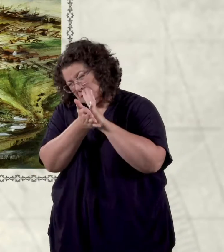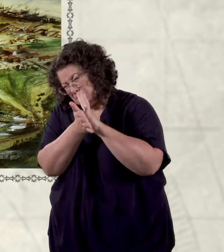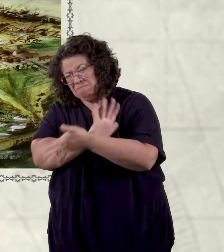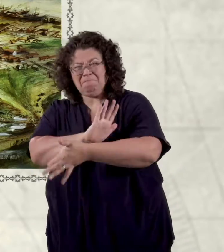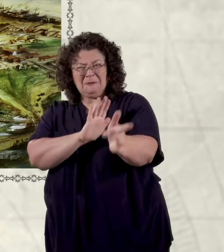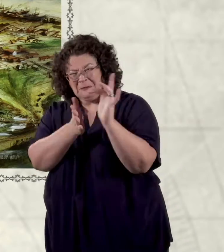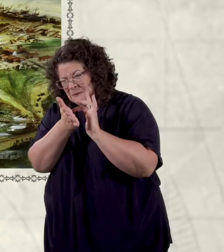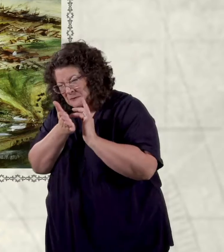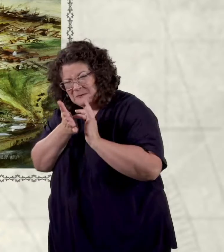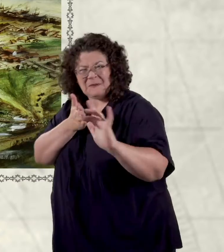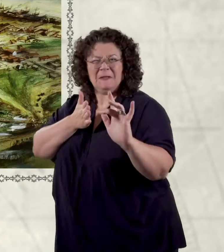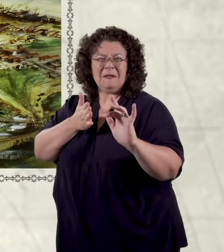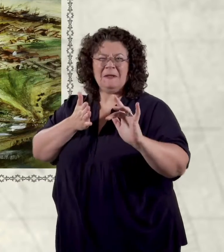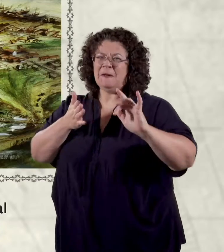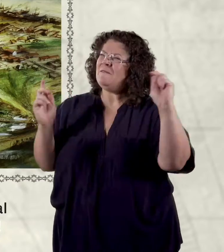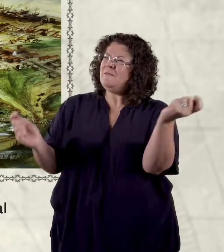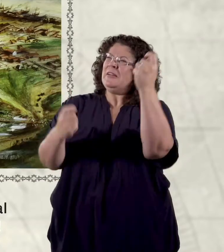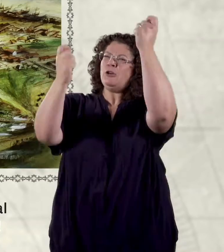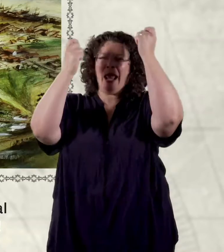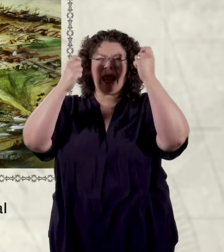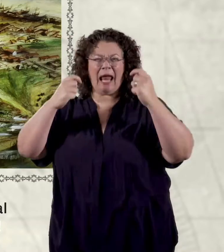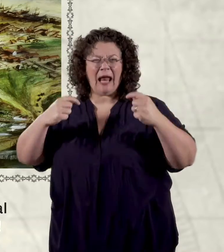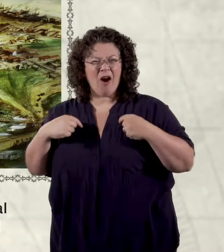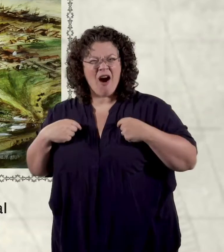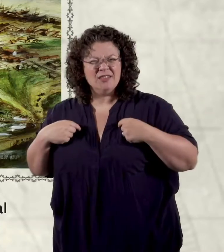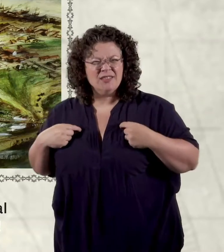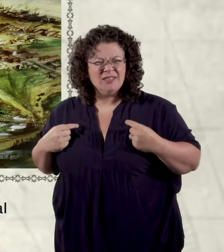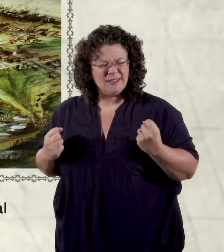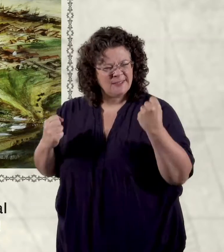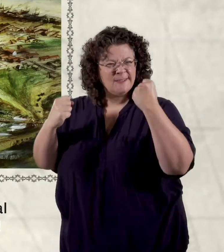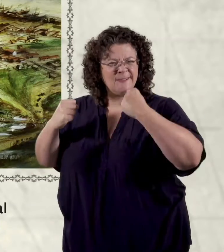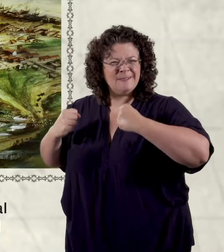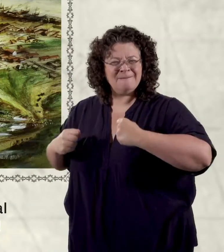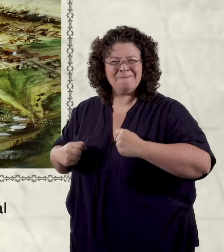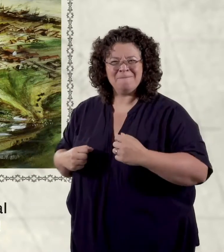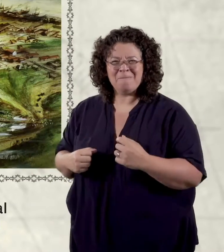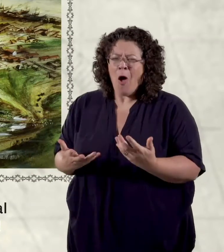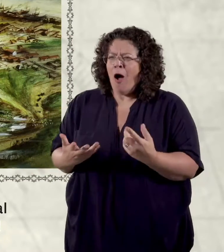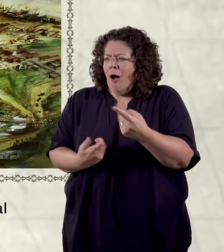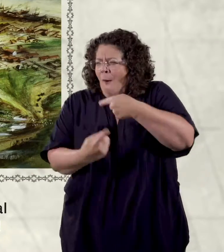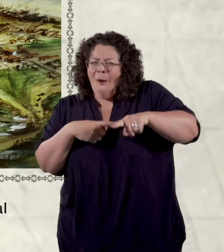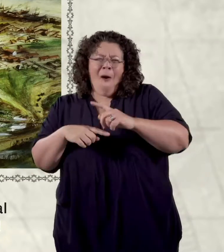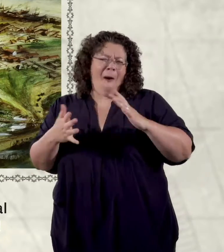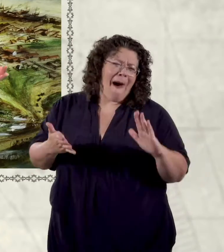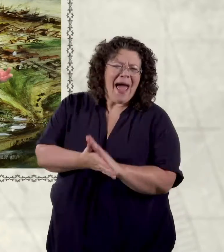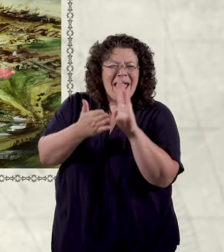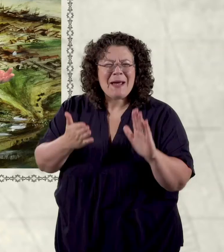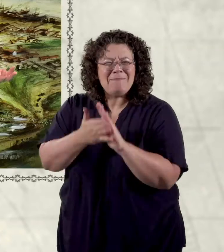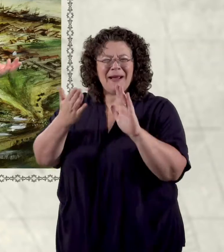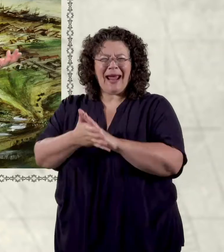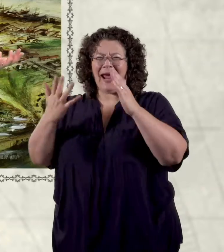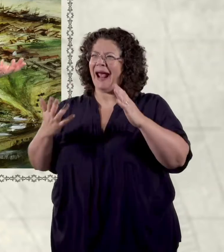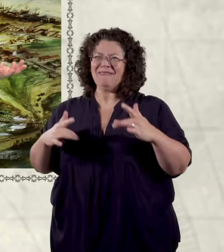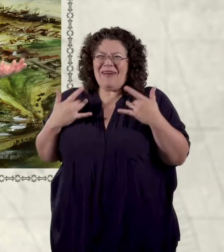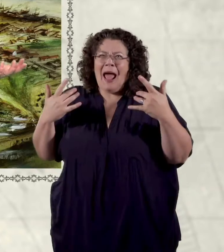Ni mor hapus. Oedd o'n teimlo fel yn bod ni wedi cael cynta yn yr Eisteddfod Genedlaethol. A sut oedden